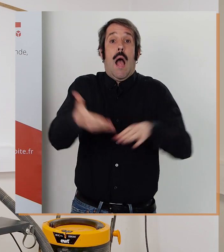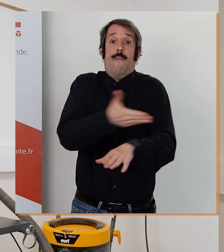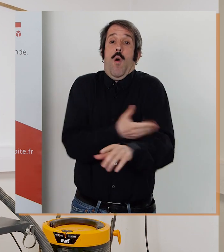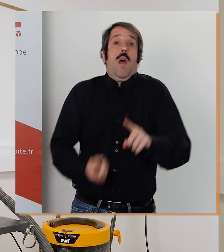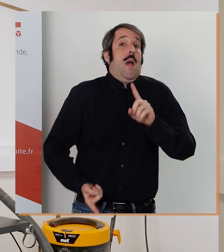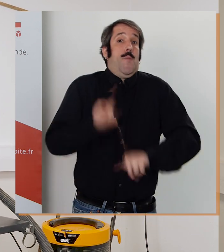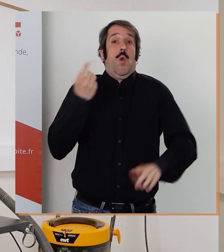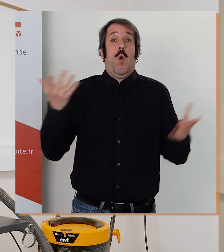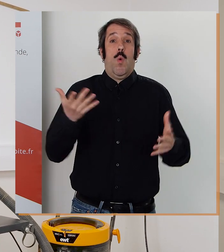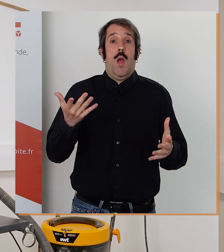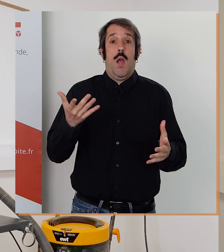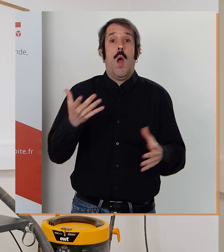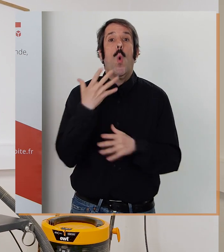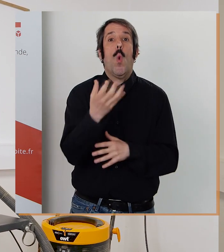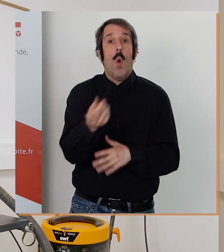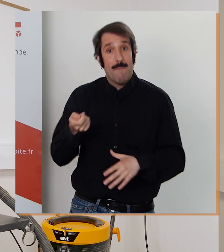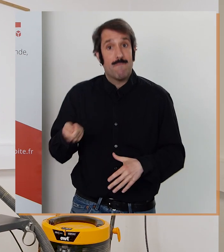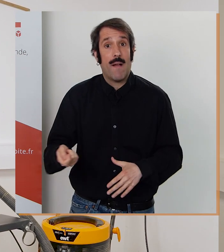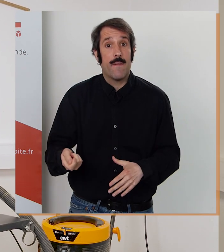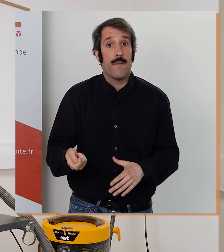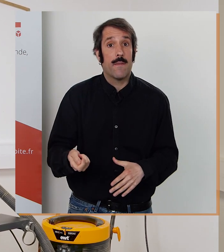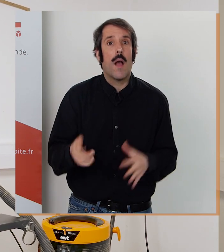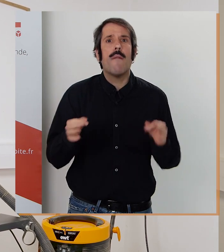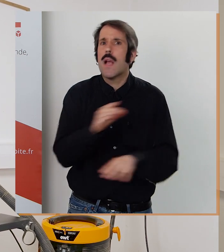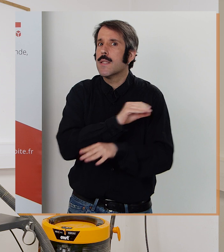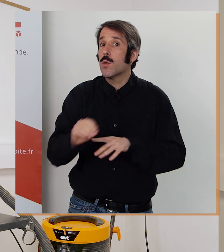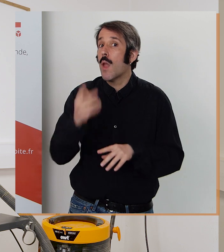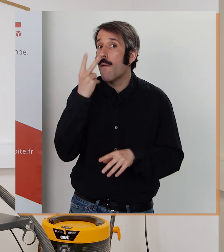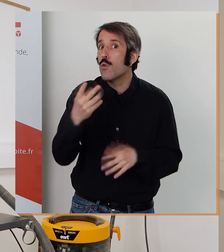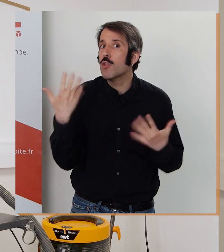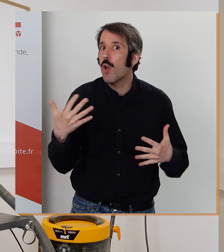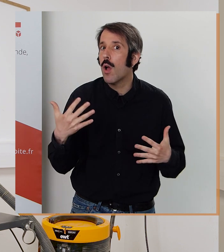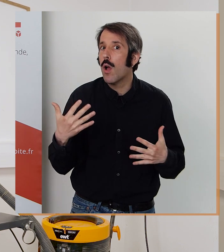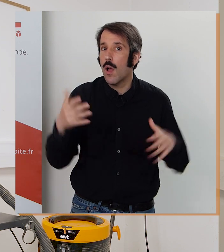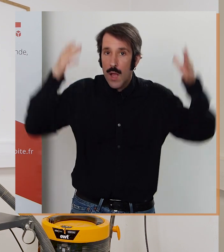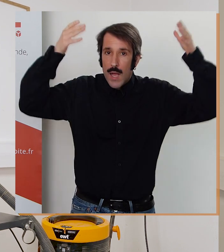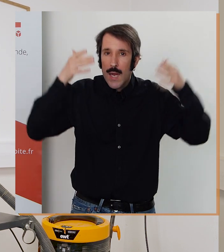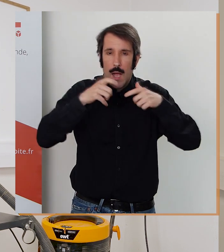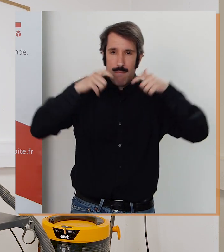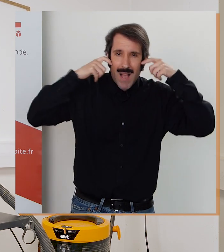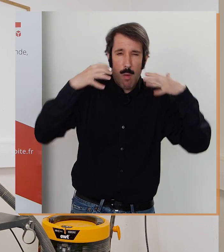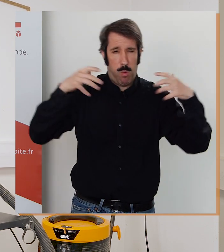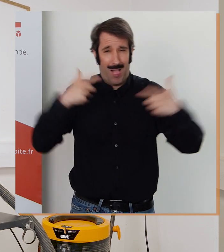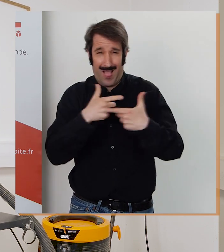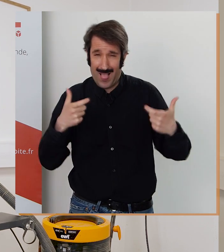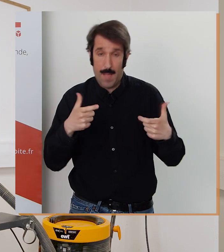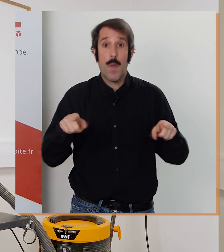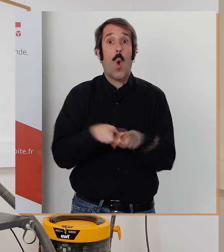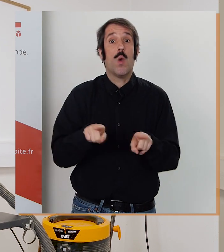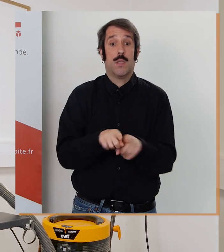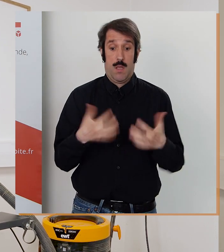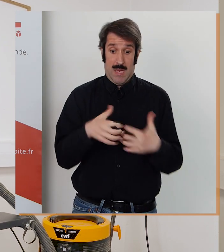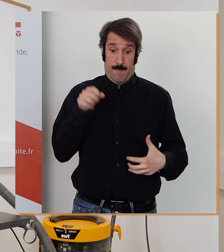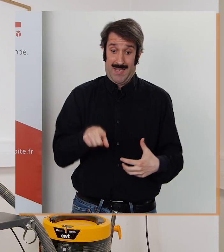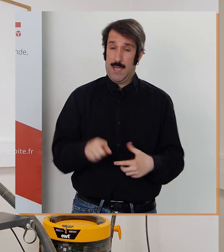de très important, c'est de brancher l'aspiration. Donc comme on l'a vu dans la partie sécurité, on a un casque, on a un masque contre la poussière, etc.